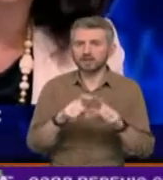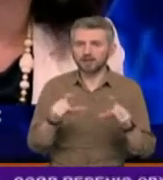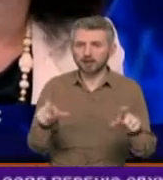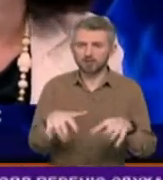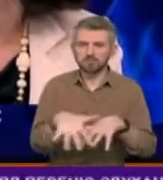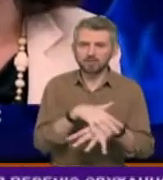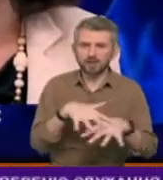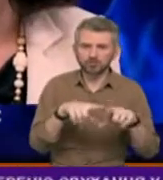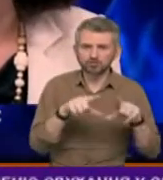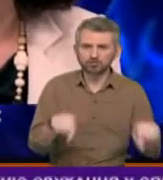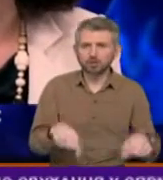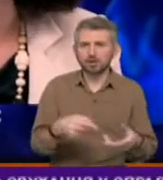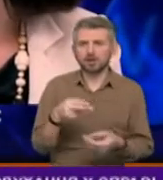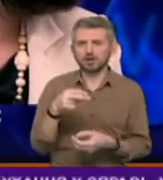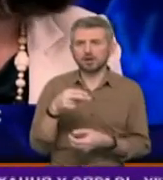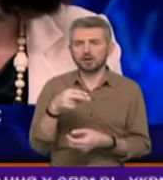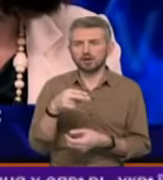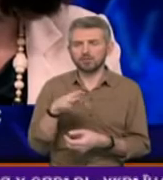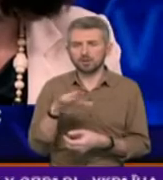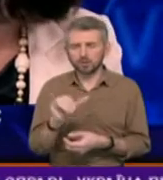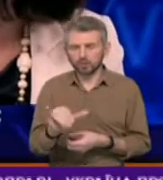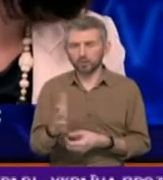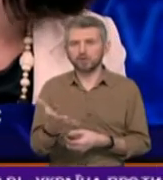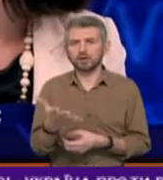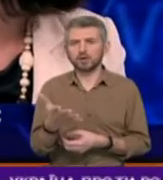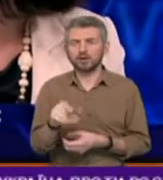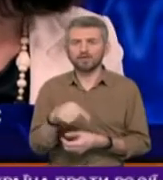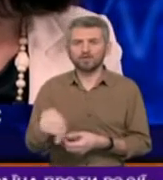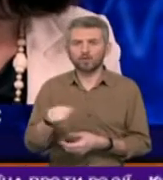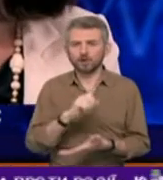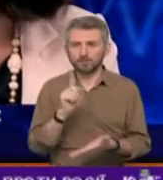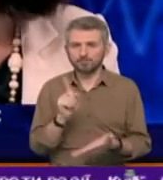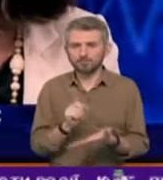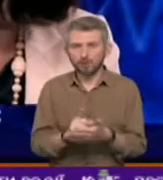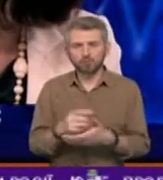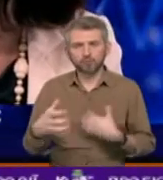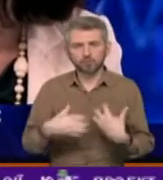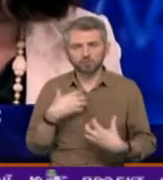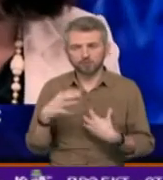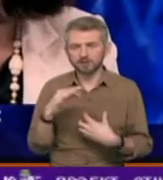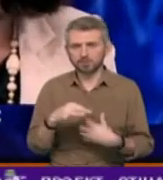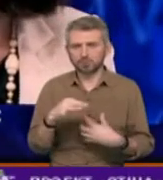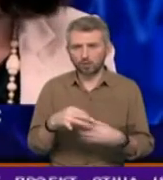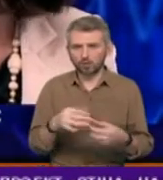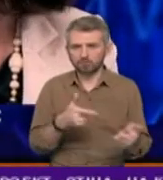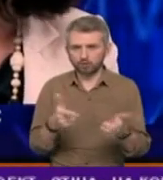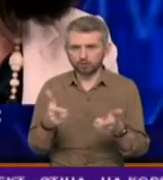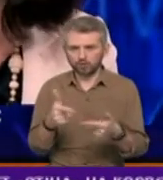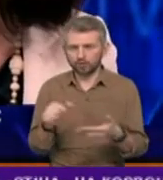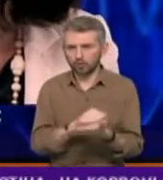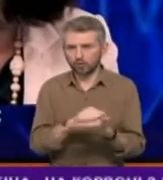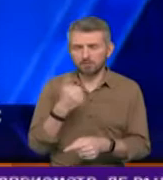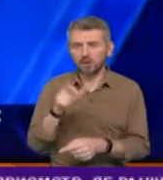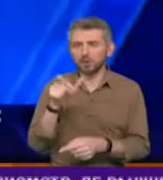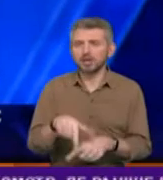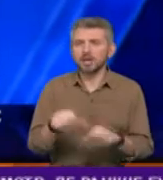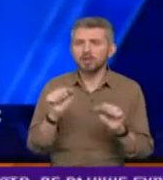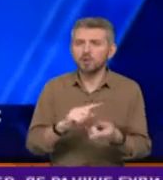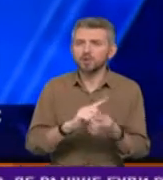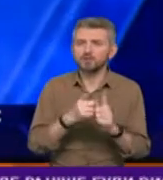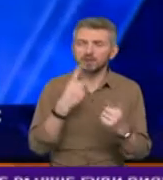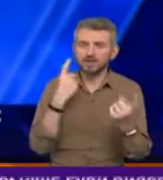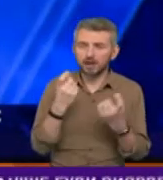Але минулорічне, позаминулорічне ЗНО, це ЗНО. Наскільки це ЗНО, творчий процес, наскільки враховуються якісь